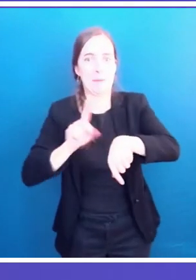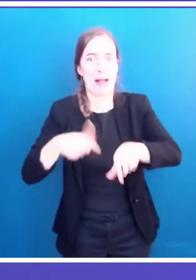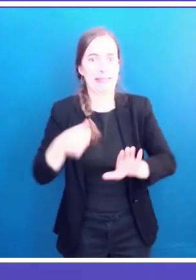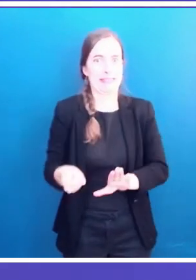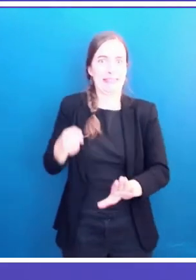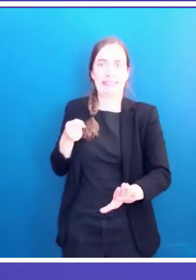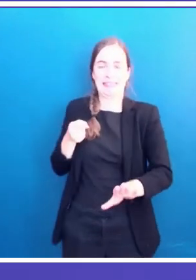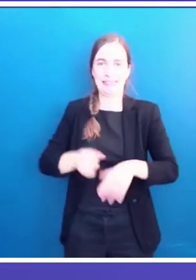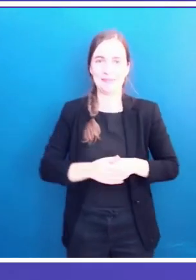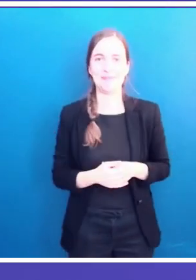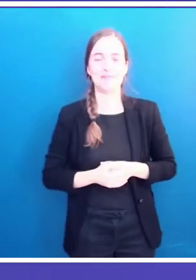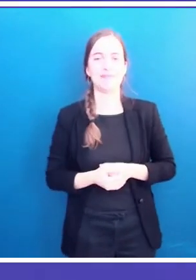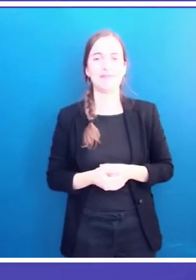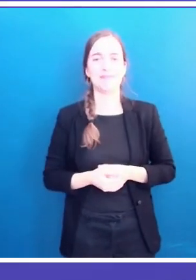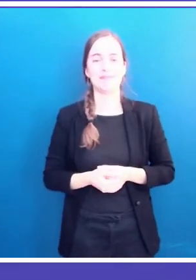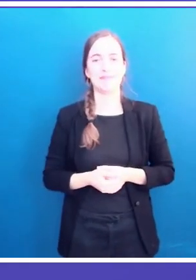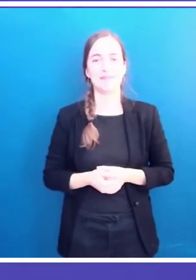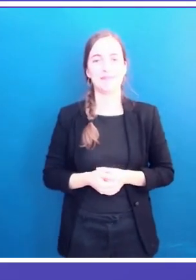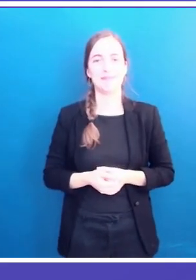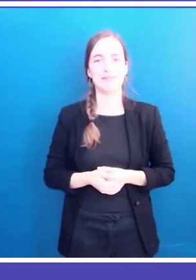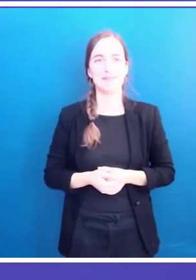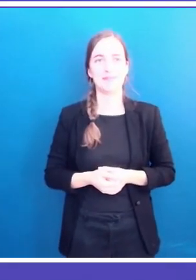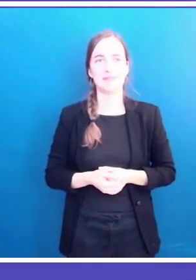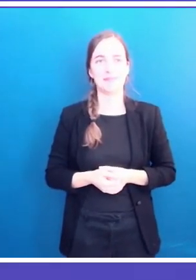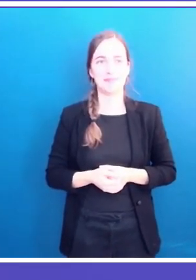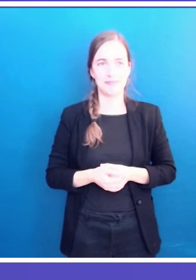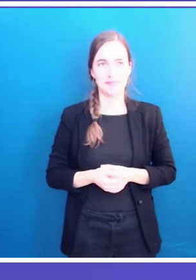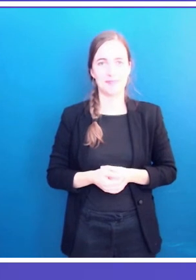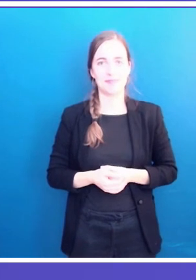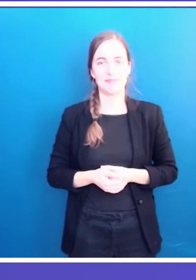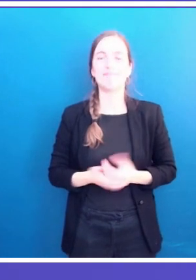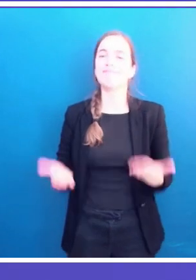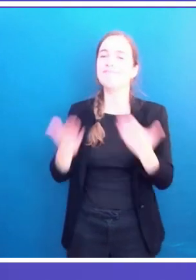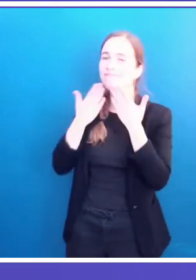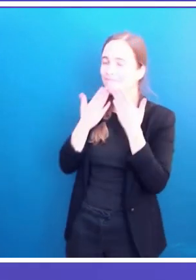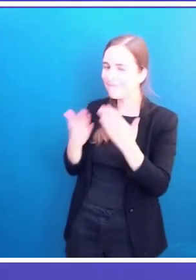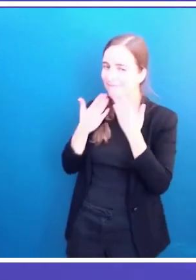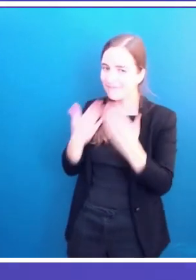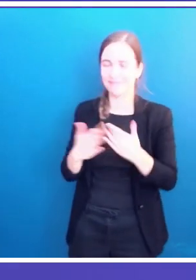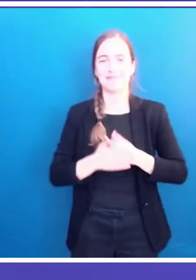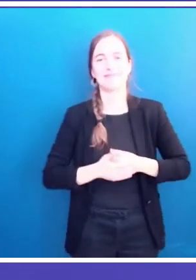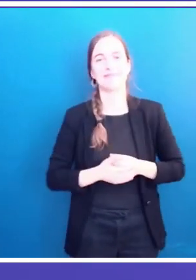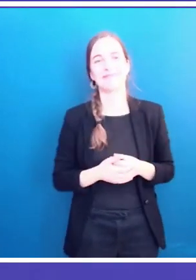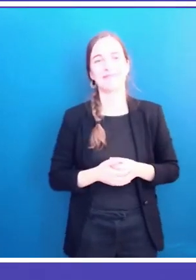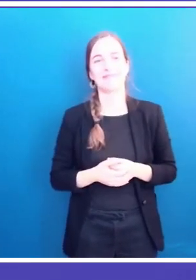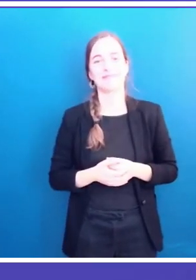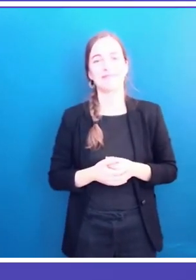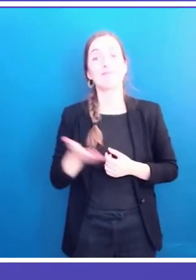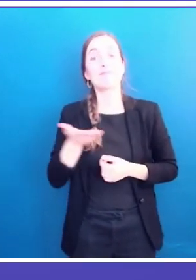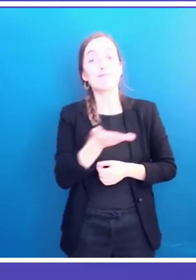الوضع الطبيعي بعد جائحة كورونا. شكرا جزيلا، شكرا نوريا. أليسيا في دقيقة واحدة